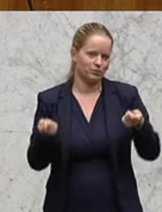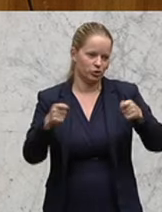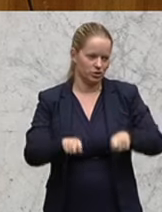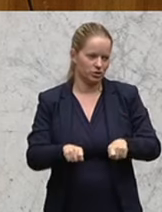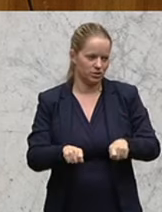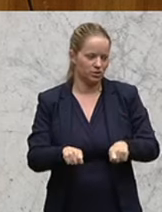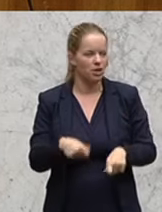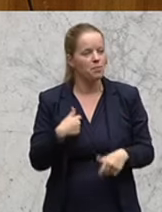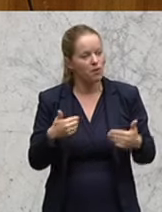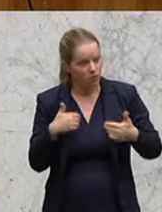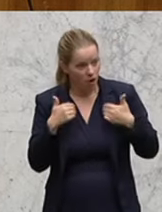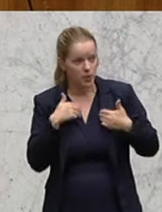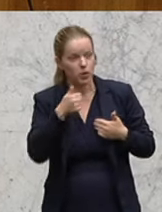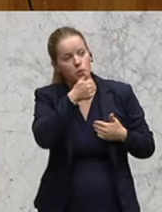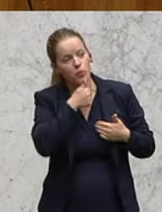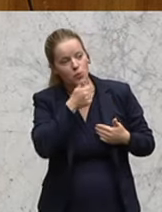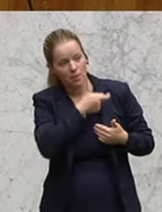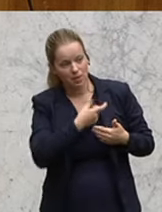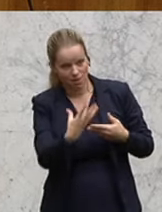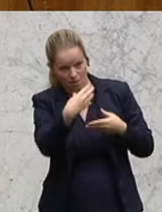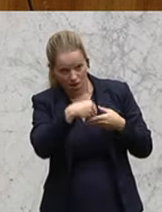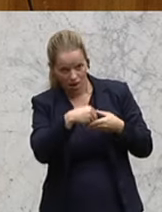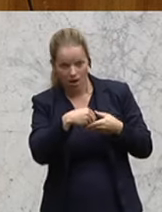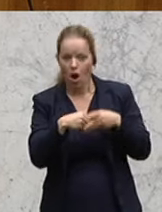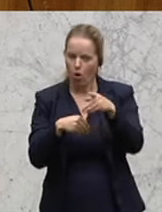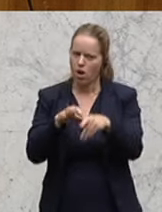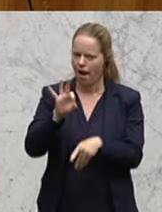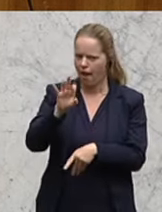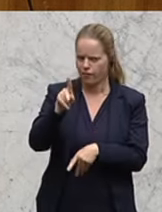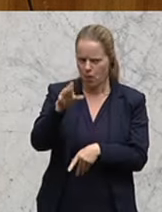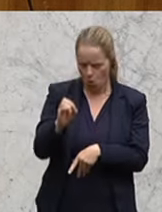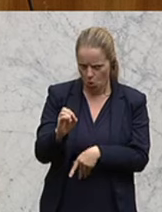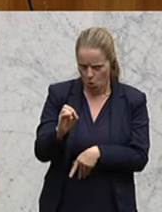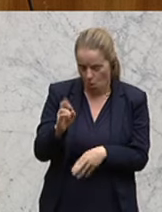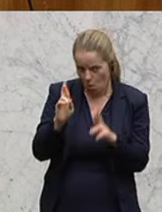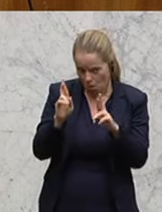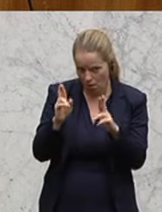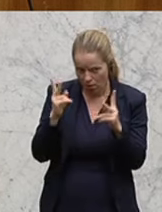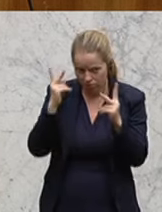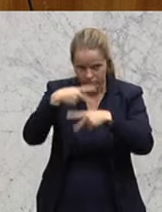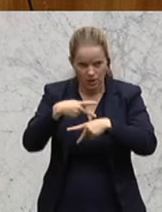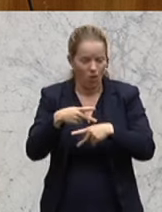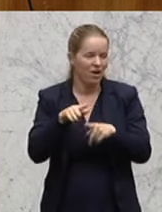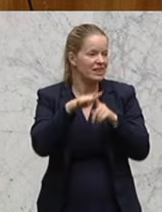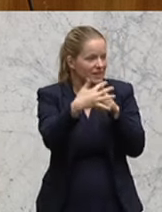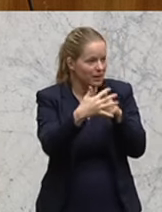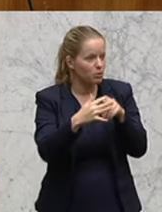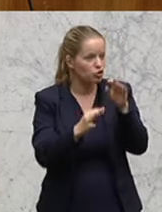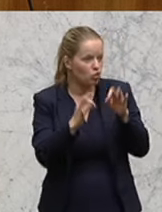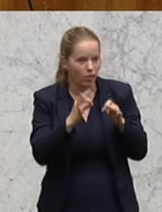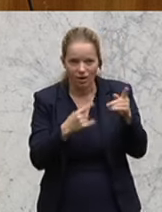mich, dass die Grünen mitgehen. Ich gehe davon aus, dass auch die FPÖ hier mitgeht. Ich hoffe, dass das Team Stronach hier mitgeht. Und wenn